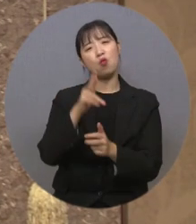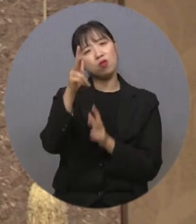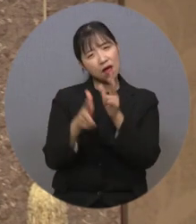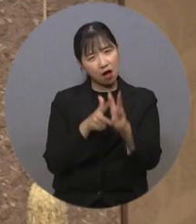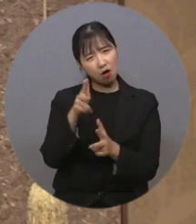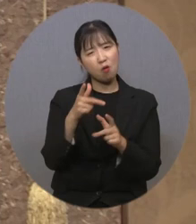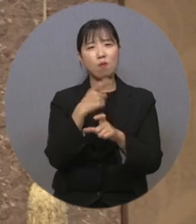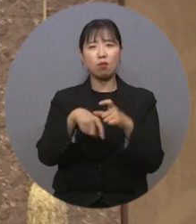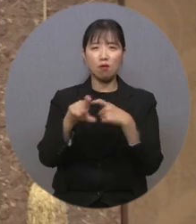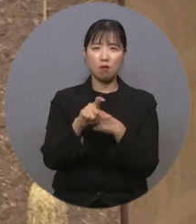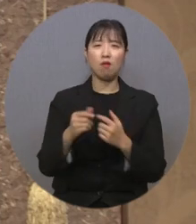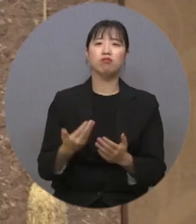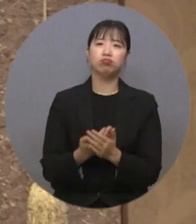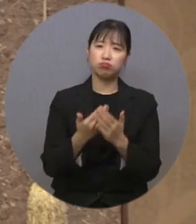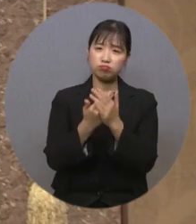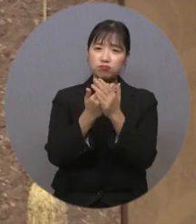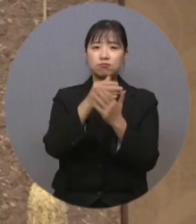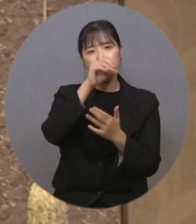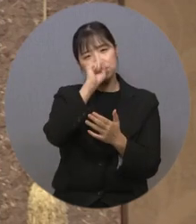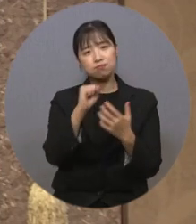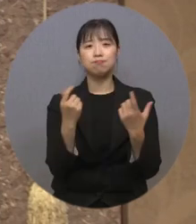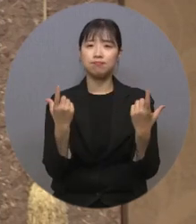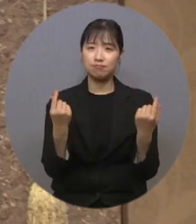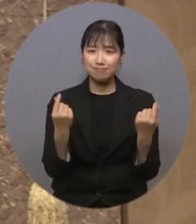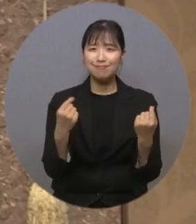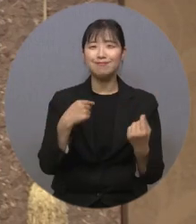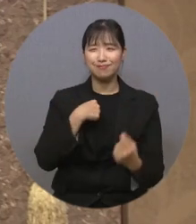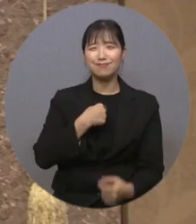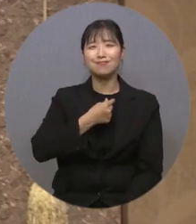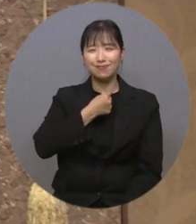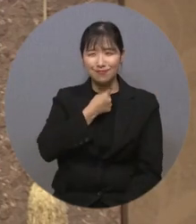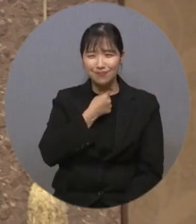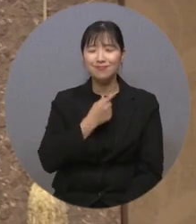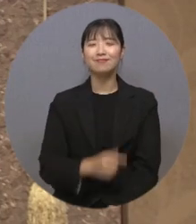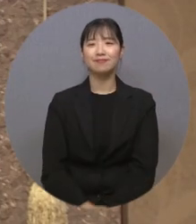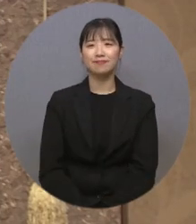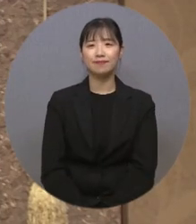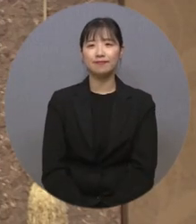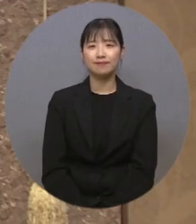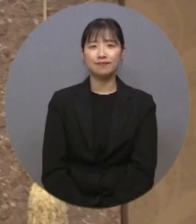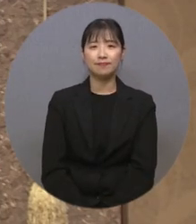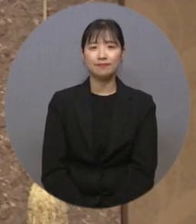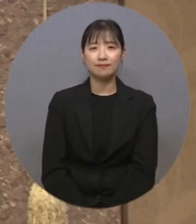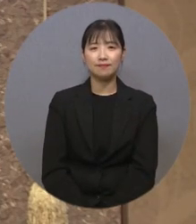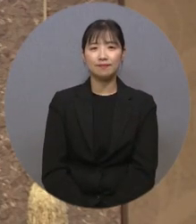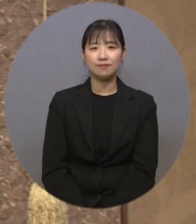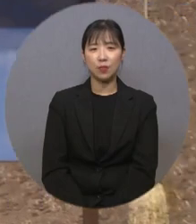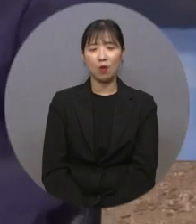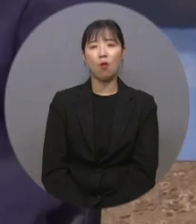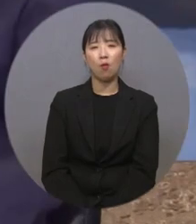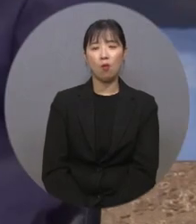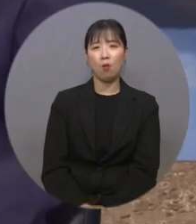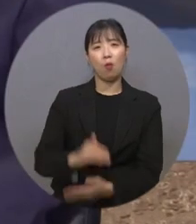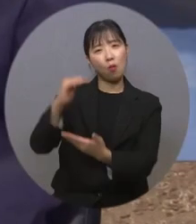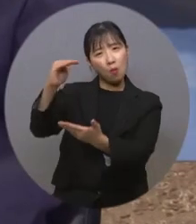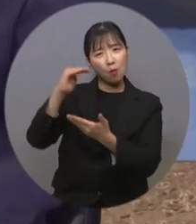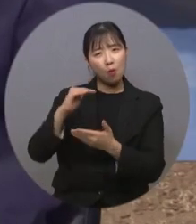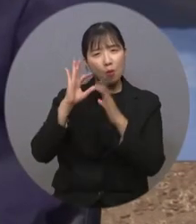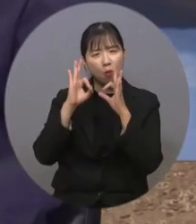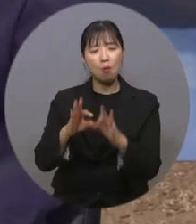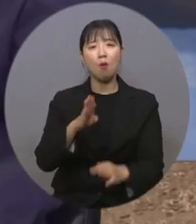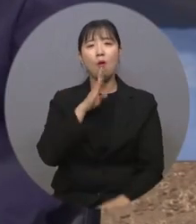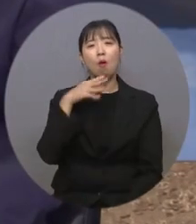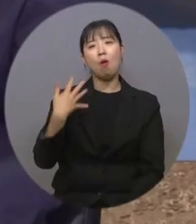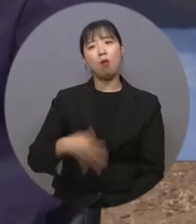사업을 좀 더 키워나갔으면 좋겠다. 이런 욕심을 가지고 있습니다. 네. 저도 이야기를 들으면서 정말